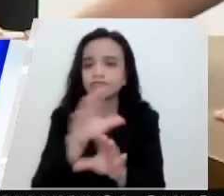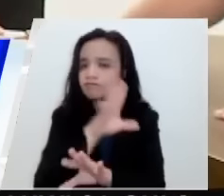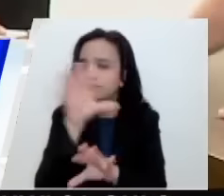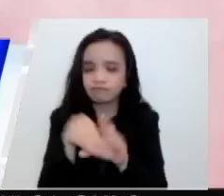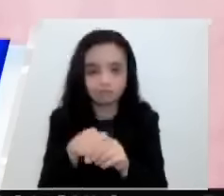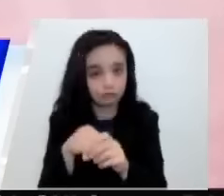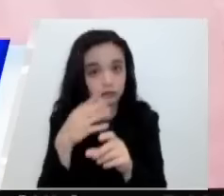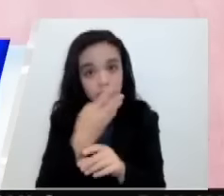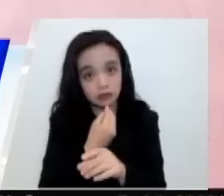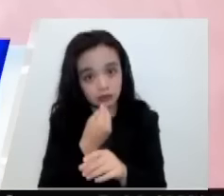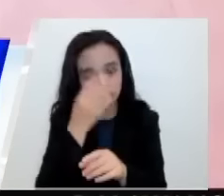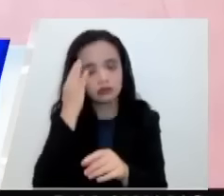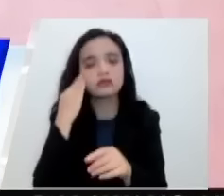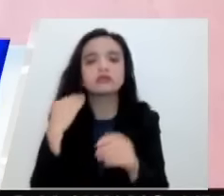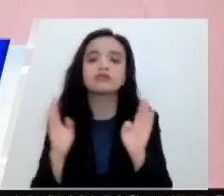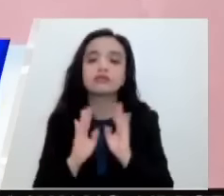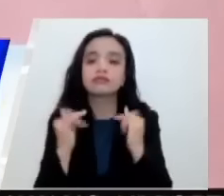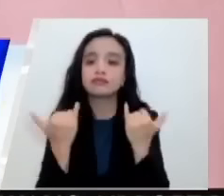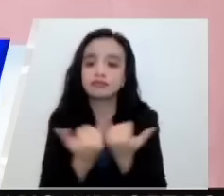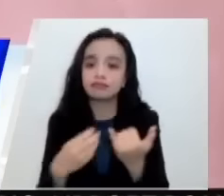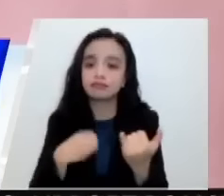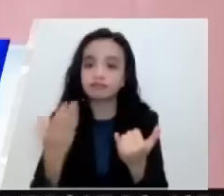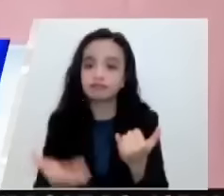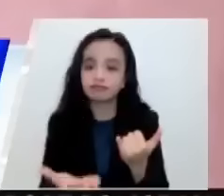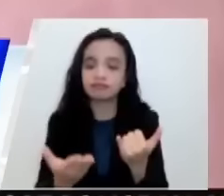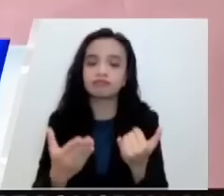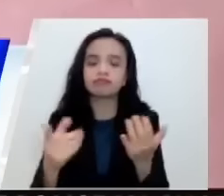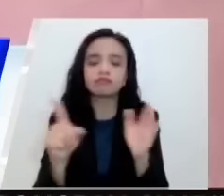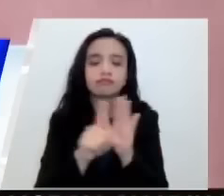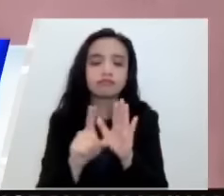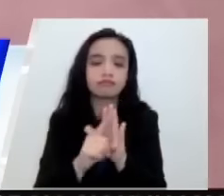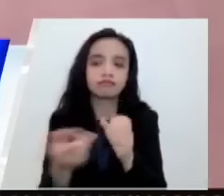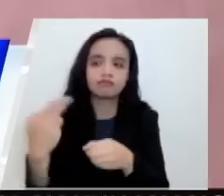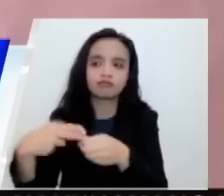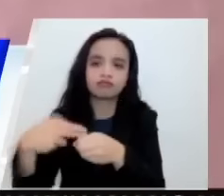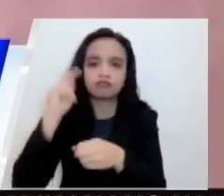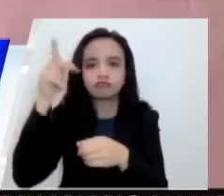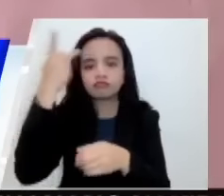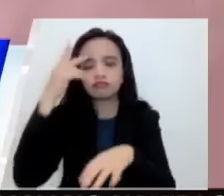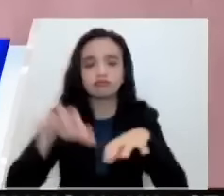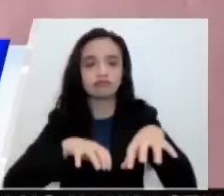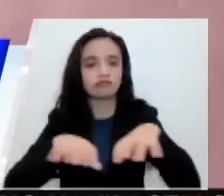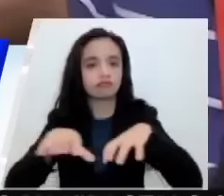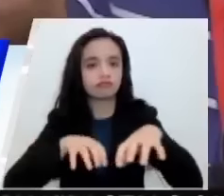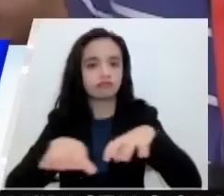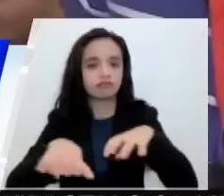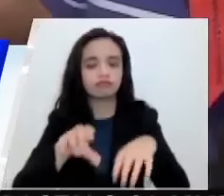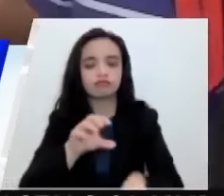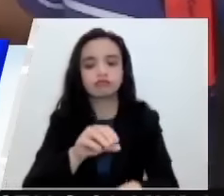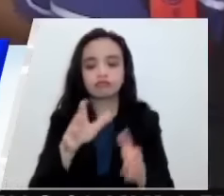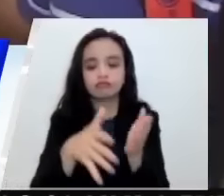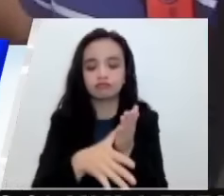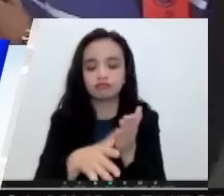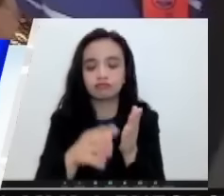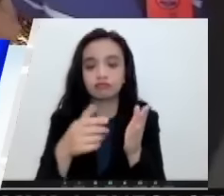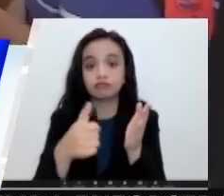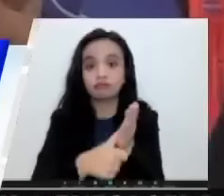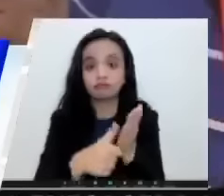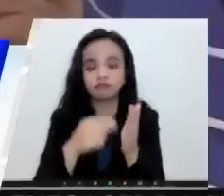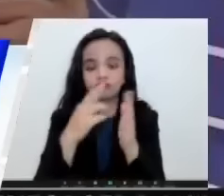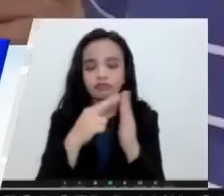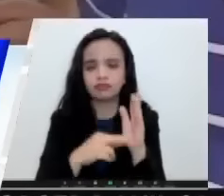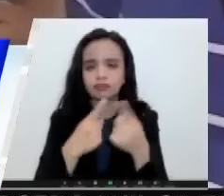barangay officials sa mga pinagbabawalan na makilahok sa mga political activities sa ilalim ng Omnibus Election Code. Pero para mas malinawan kung hanggang saan